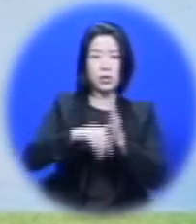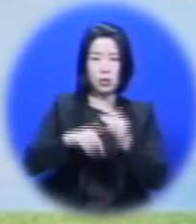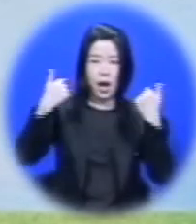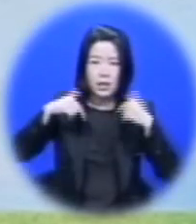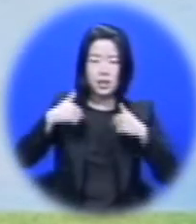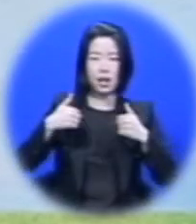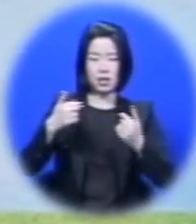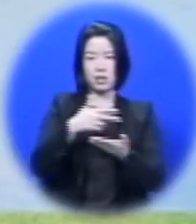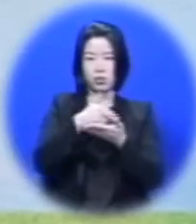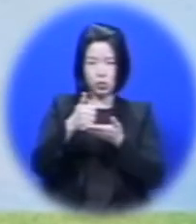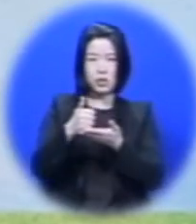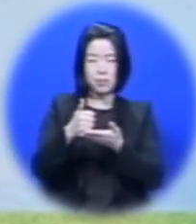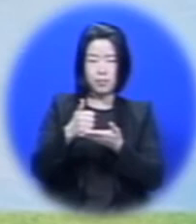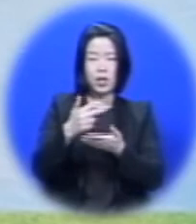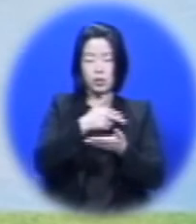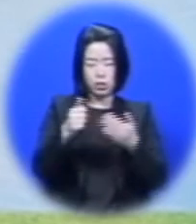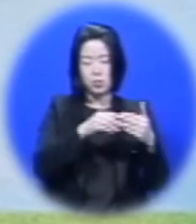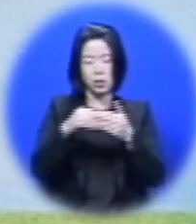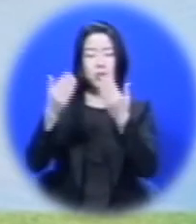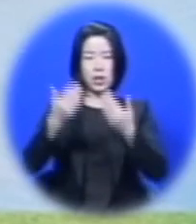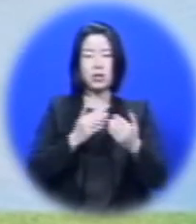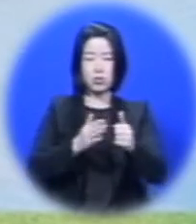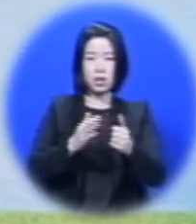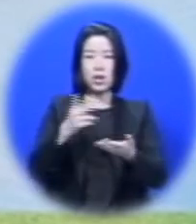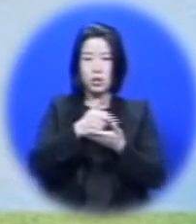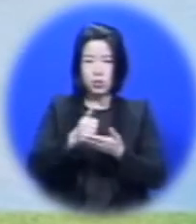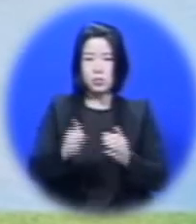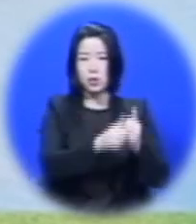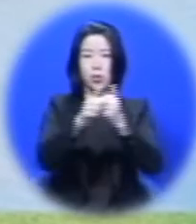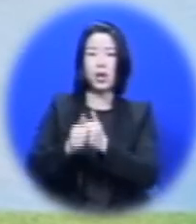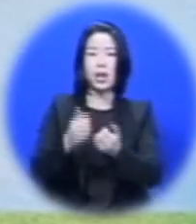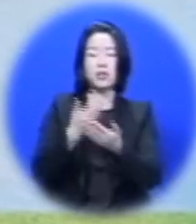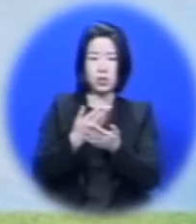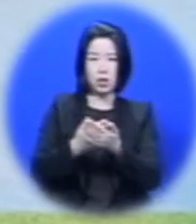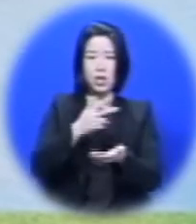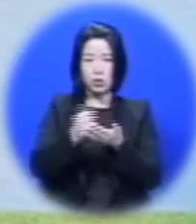것처럼 주님이 인도해 주세요. 주님이